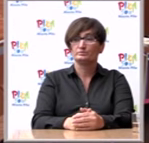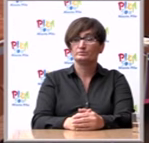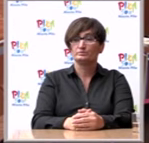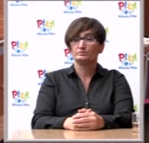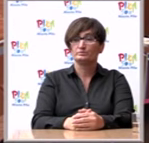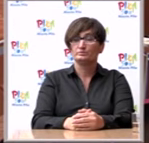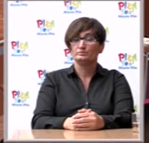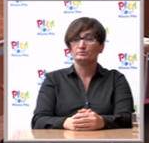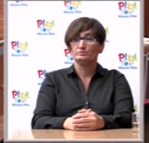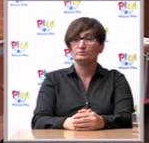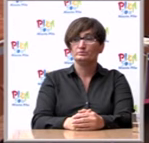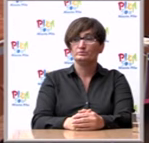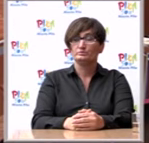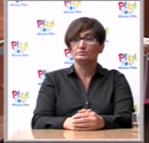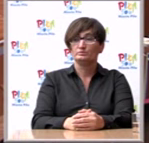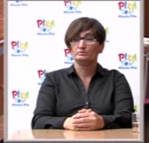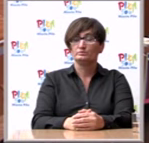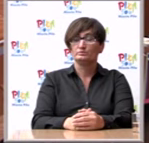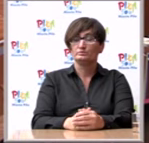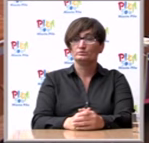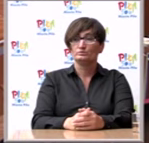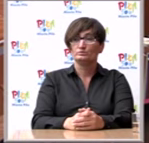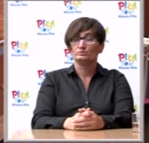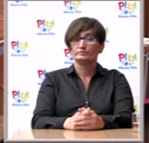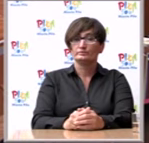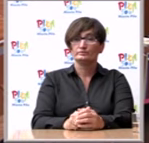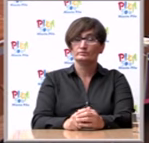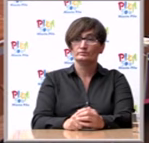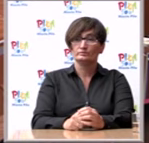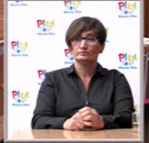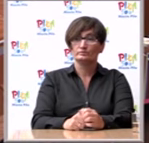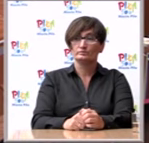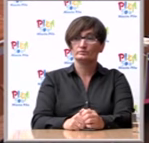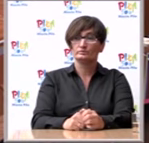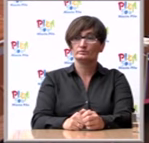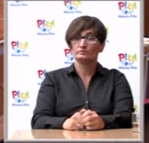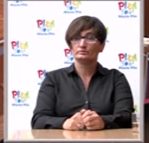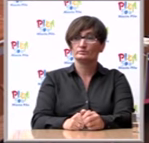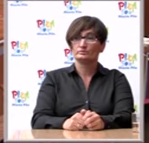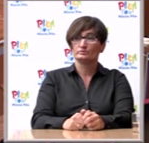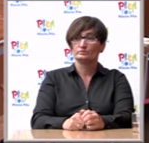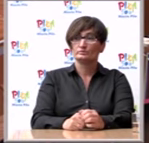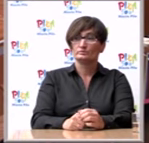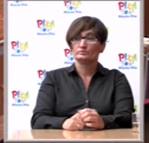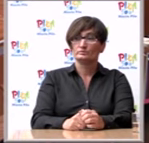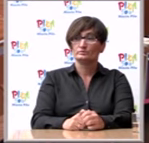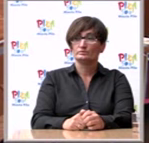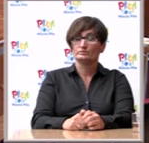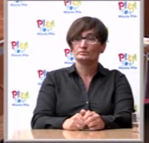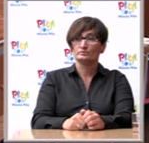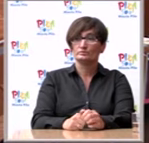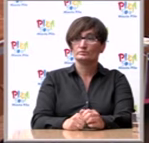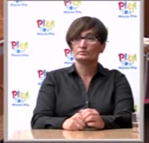miasta Piły w rejonie Alei Wojska Polskiego i Ogrodów Wydziałkowych? Proszę o podniesienie ręki i naciśnięcie przycisku. Dziękuję. Kto jest